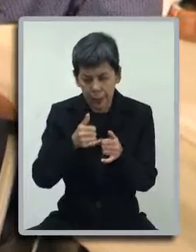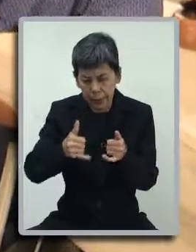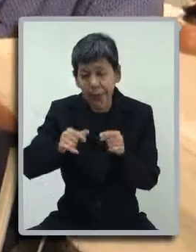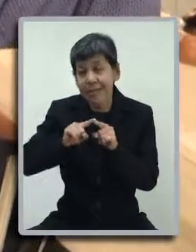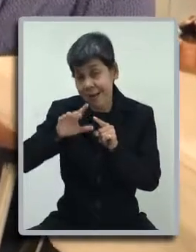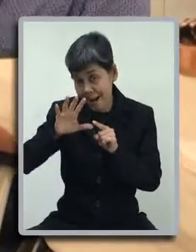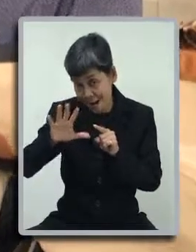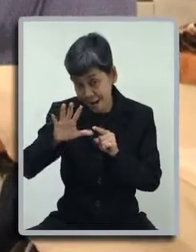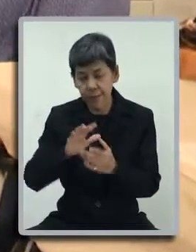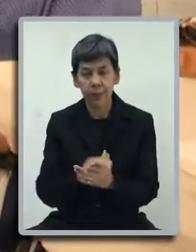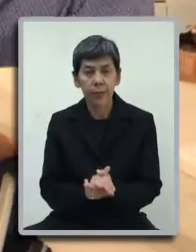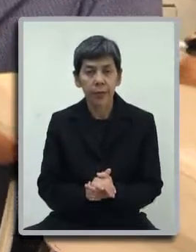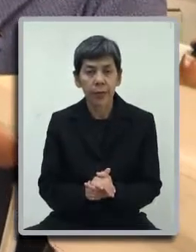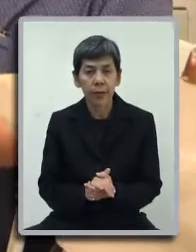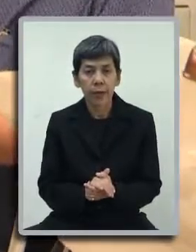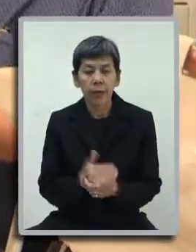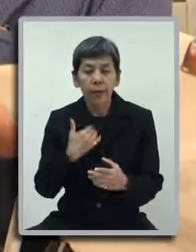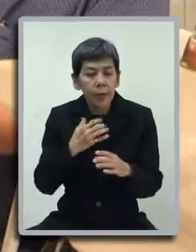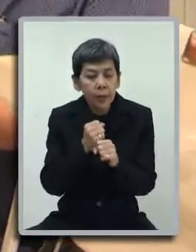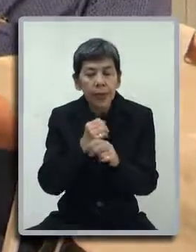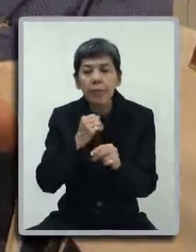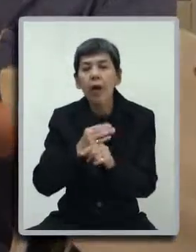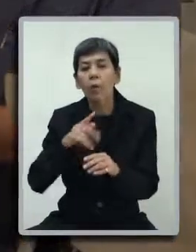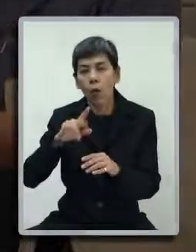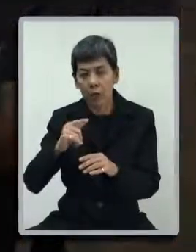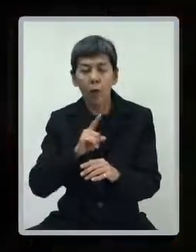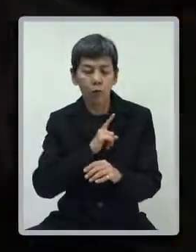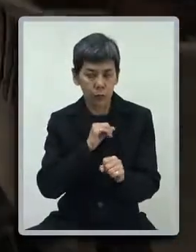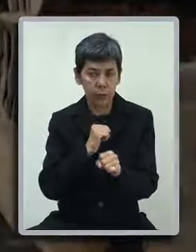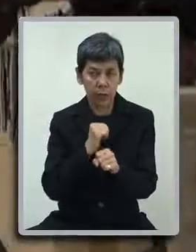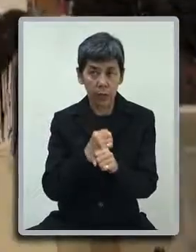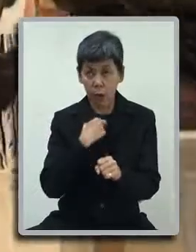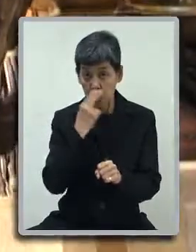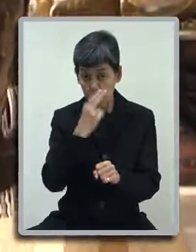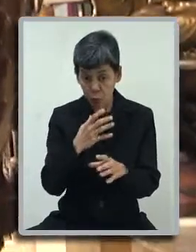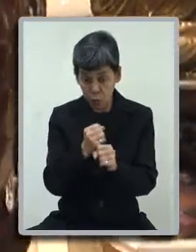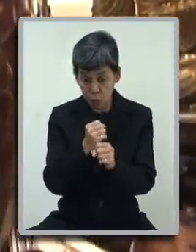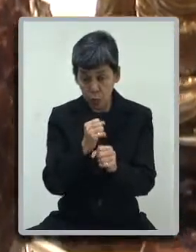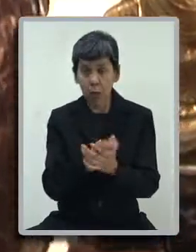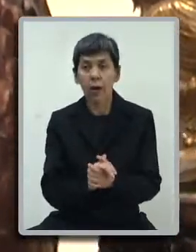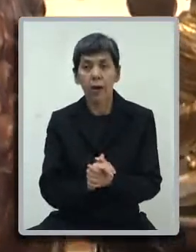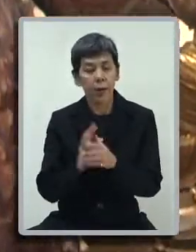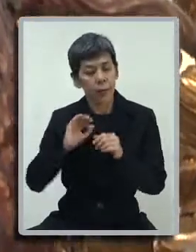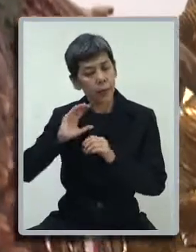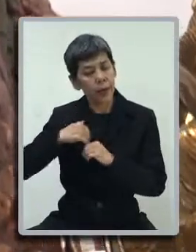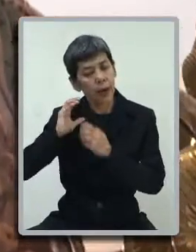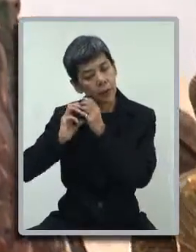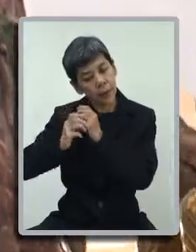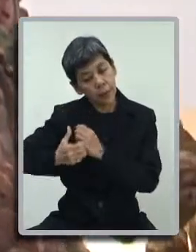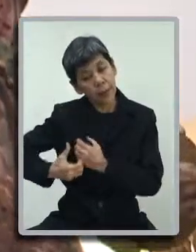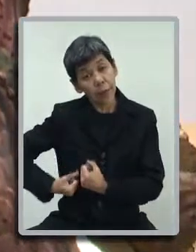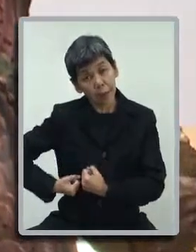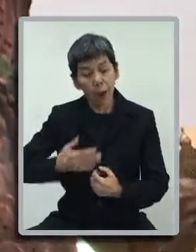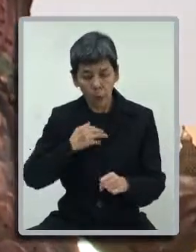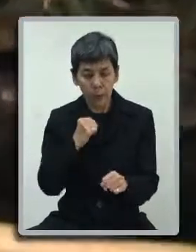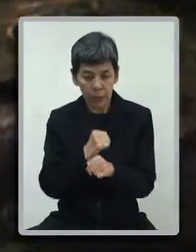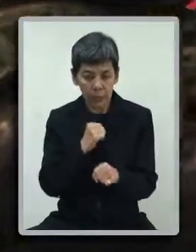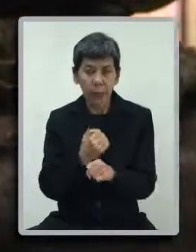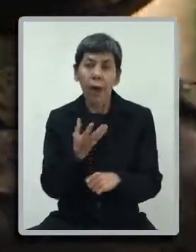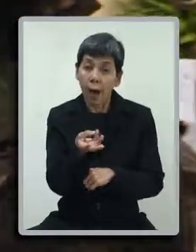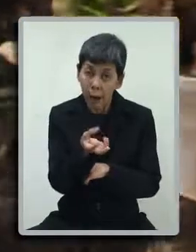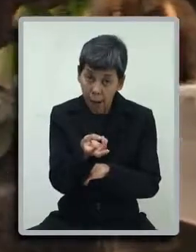องค์ที่5โดยอาจารย์คงชายนี่เป็นพระแม่โพศพนะครับผมทำธุรกิจ